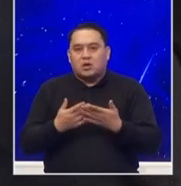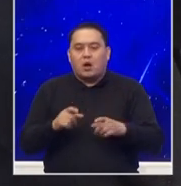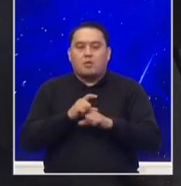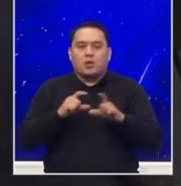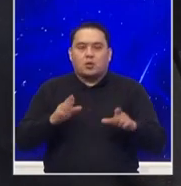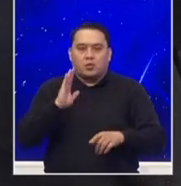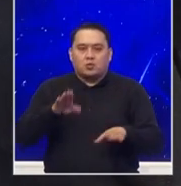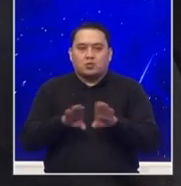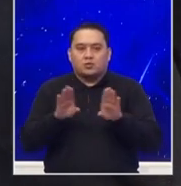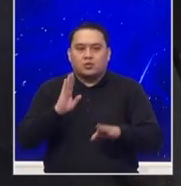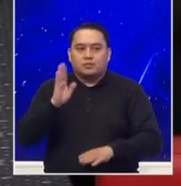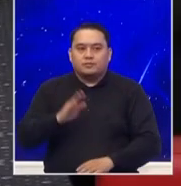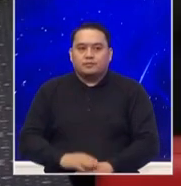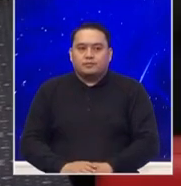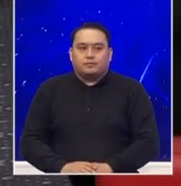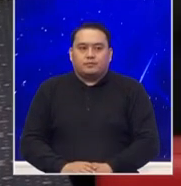ряда подобных объектов.